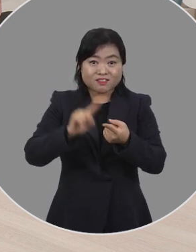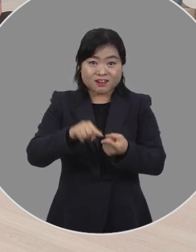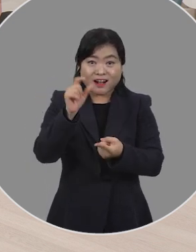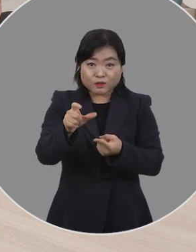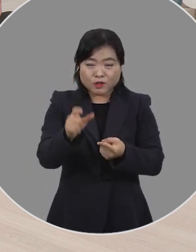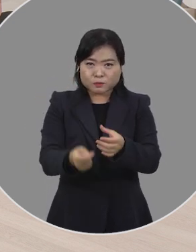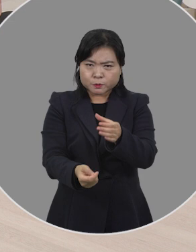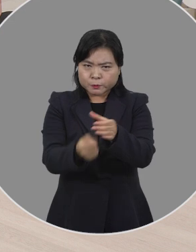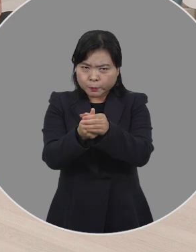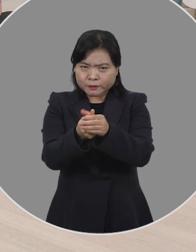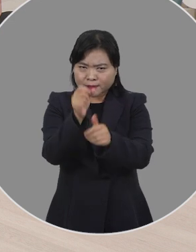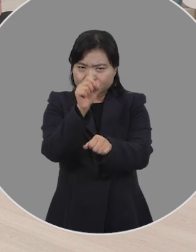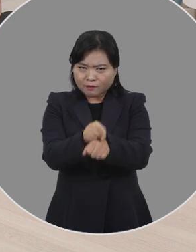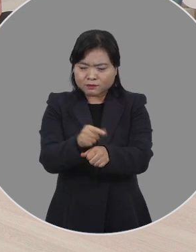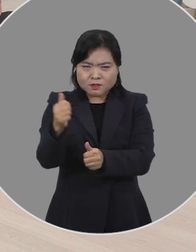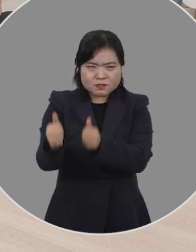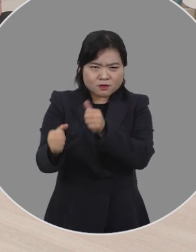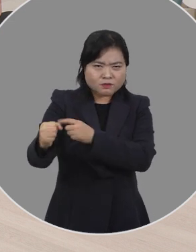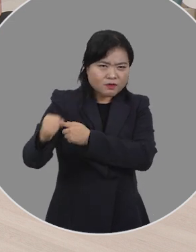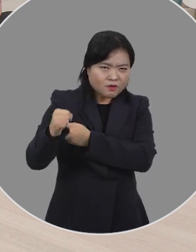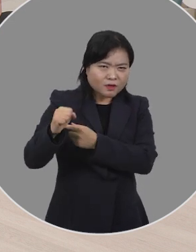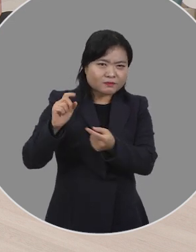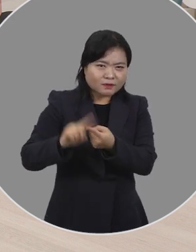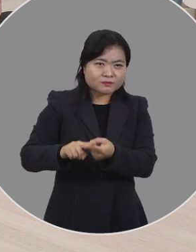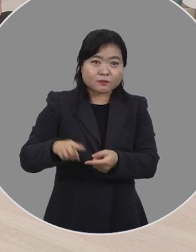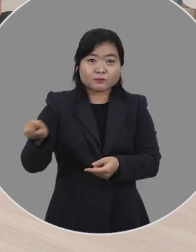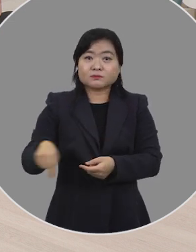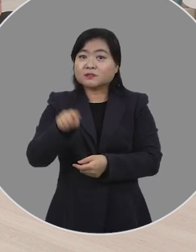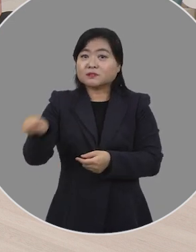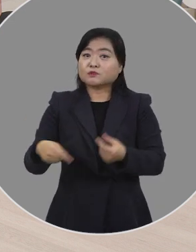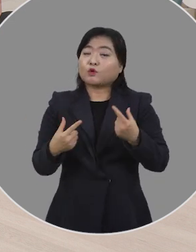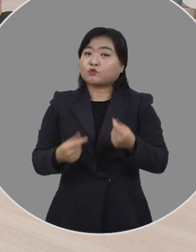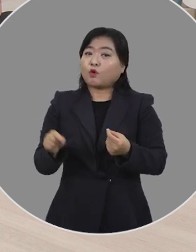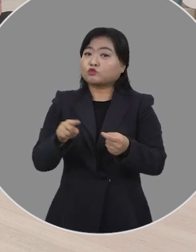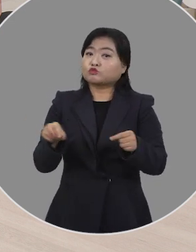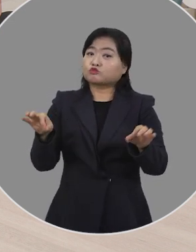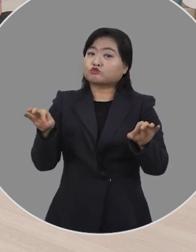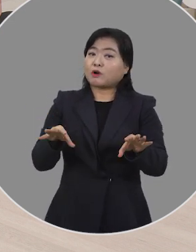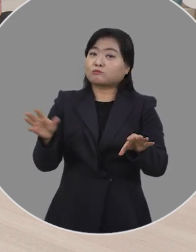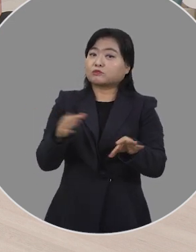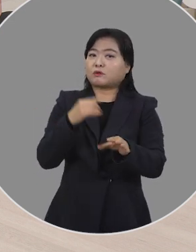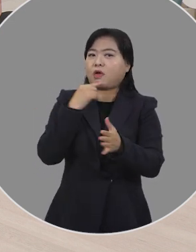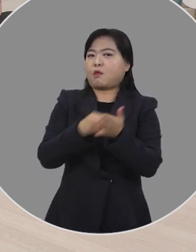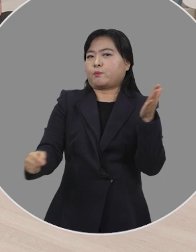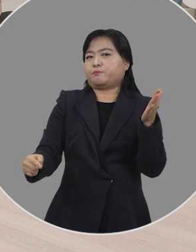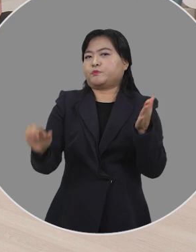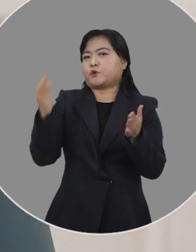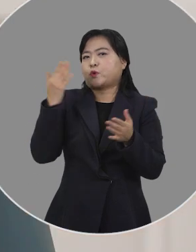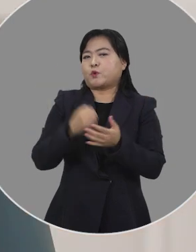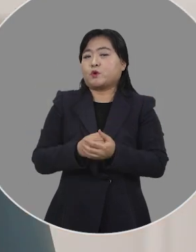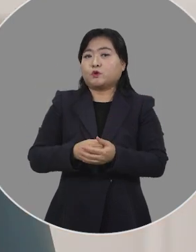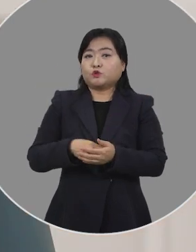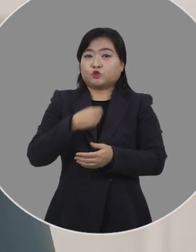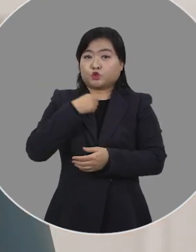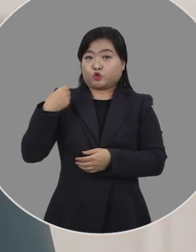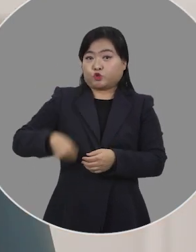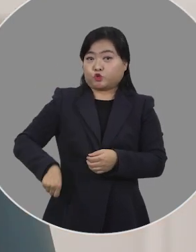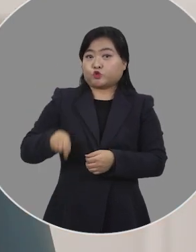조금 독창성이나 뭐 경쟁력이나 이런 면에서는 근데 좀 그것도 어느 순간부터는 해롭죠.